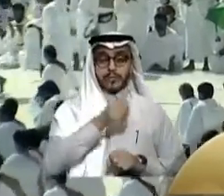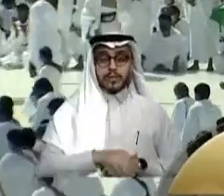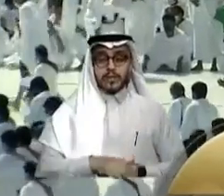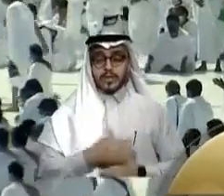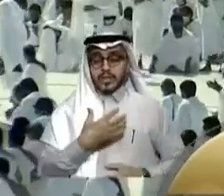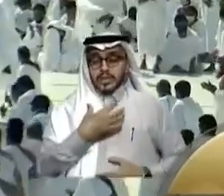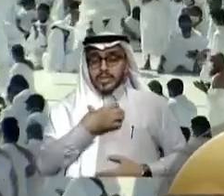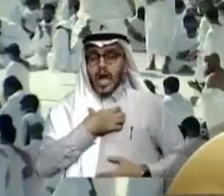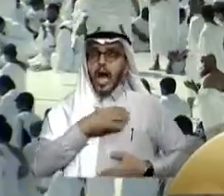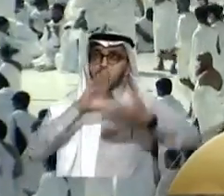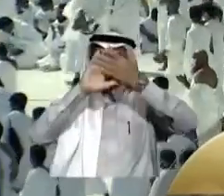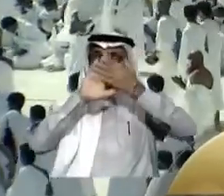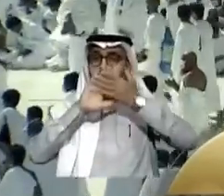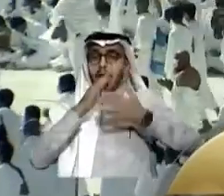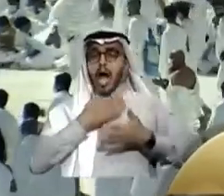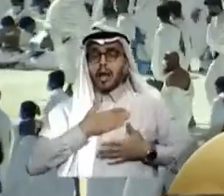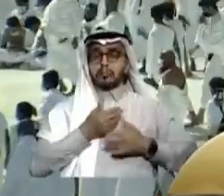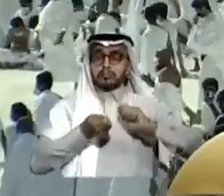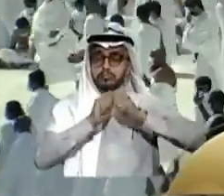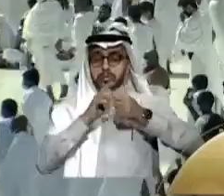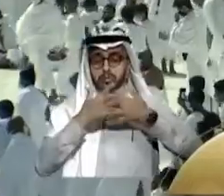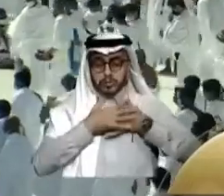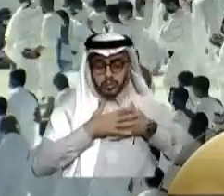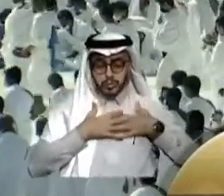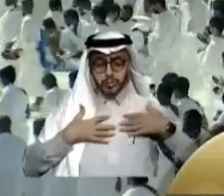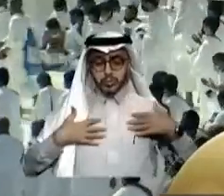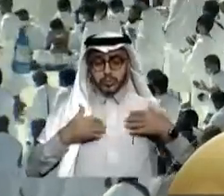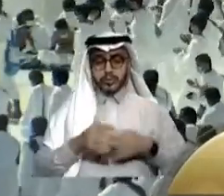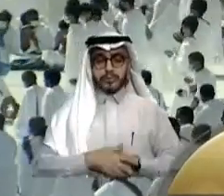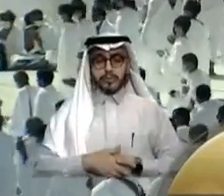اللهم فرج هم المهمومين من المسلمين،